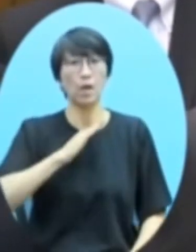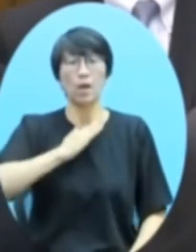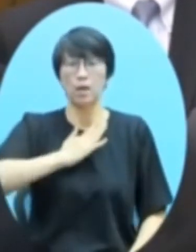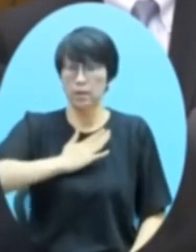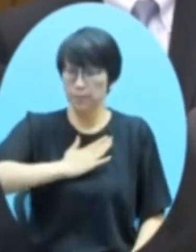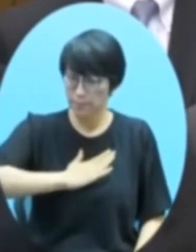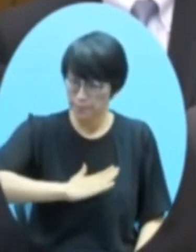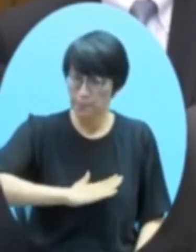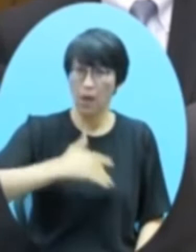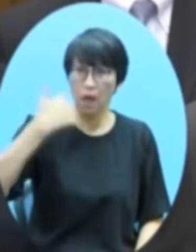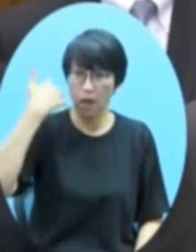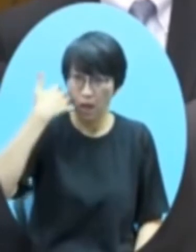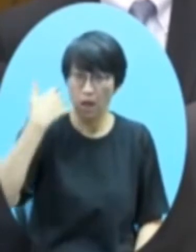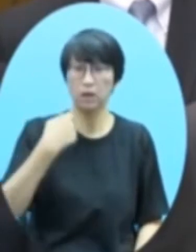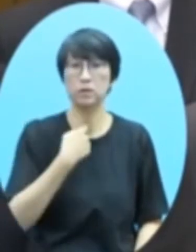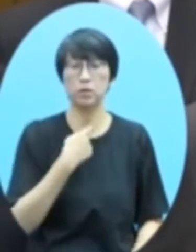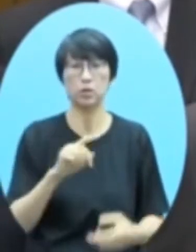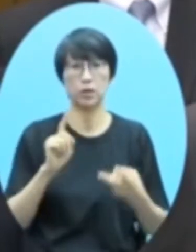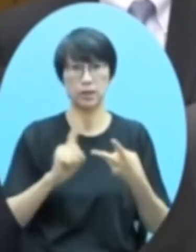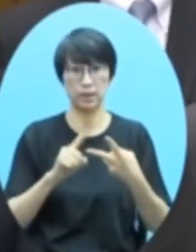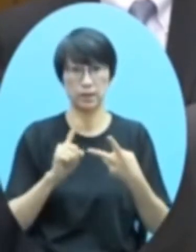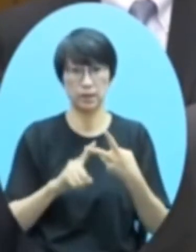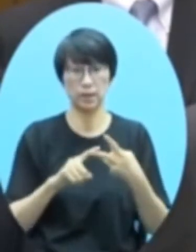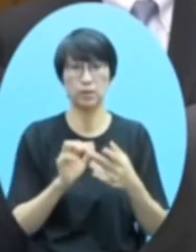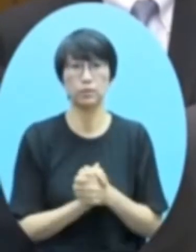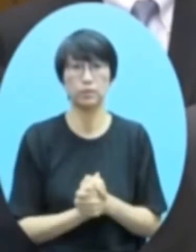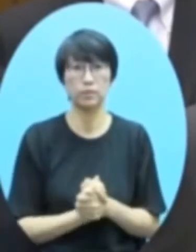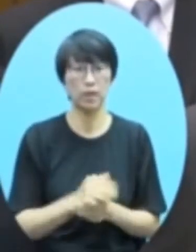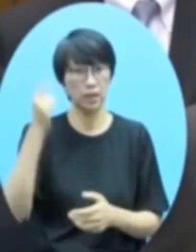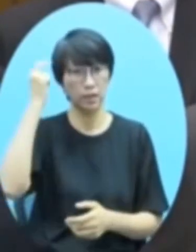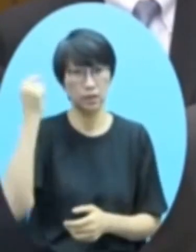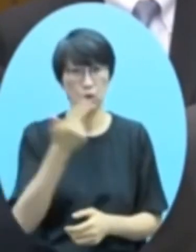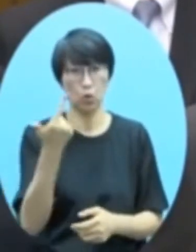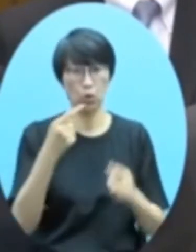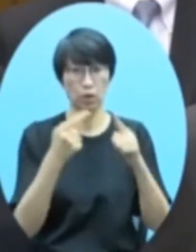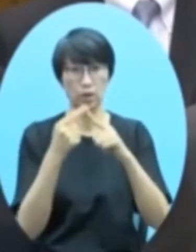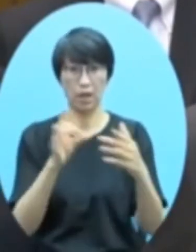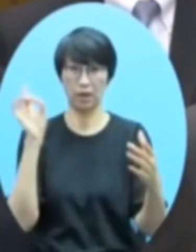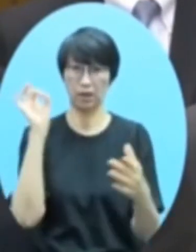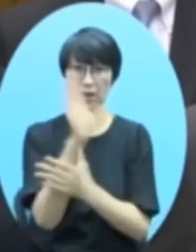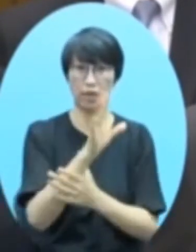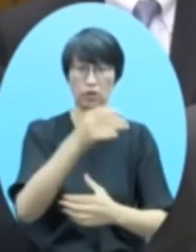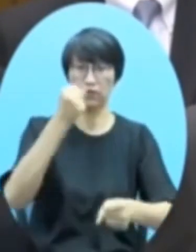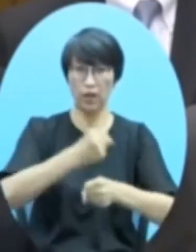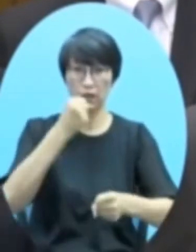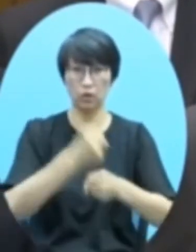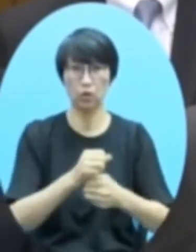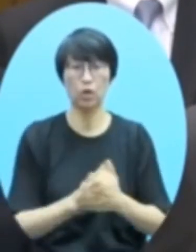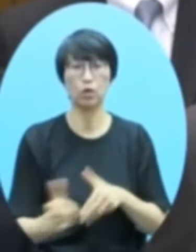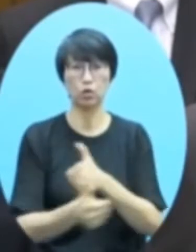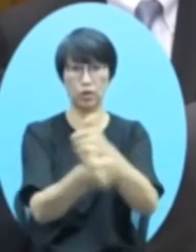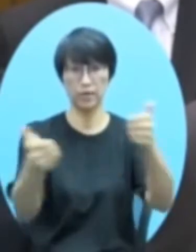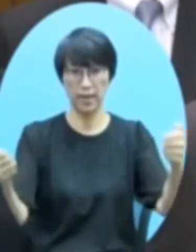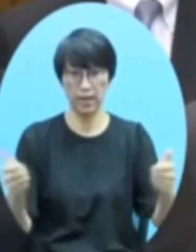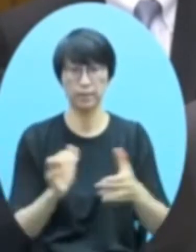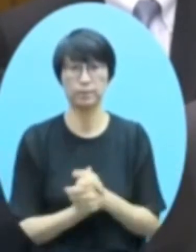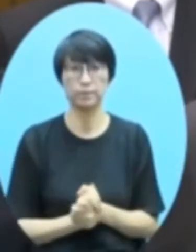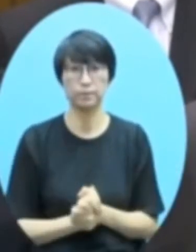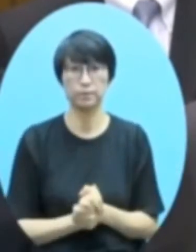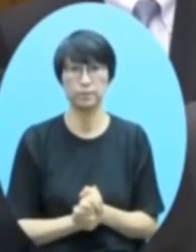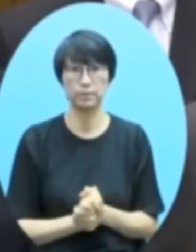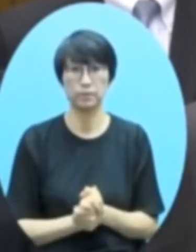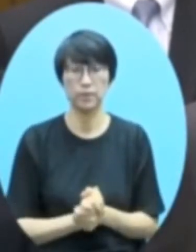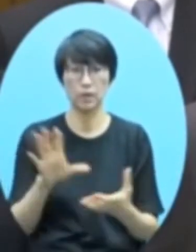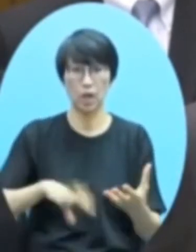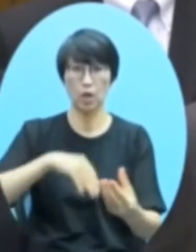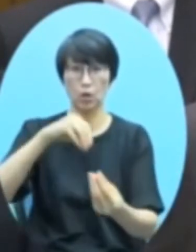来。第二就今朝早我了解有好多嘅市民都提早係出門上班嘅，我係感謝佢哋。我哋特別係